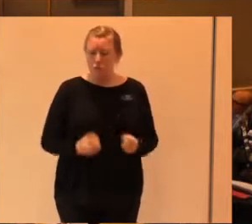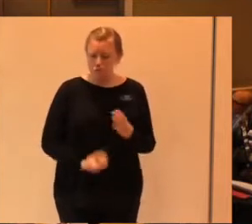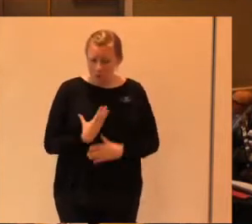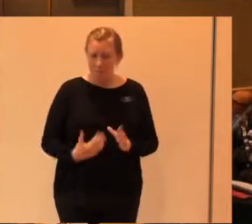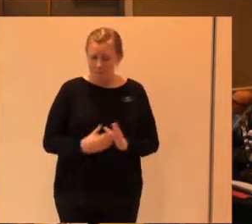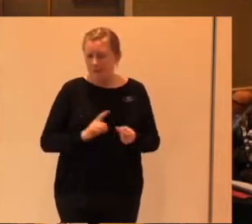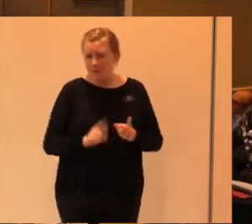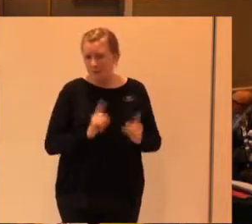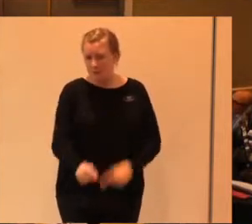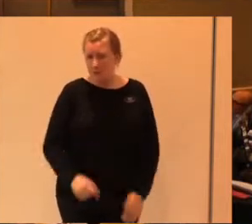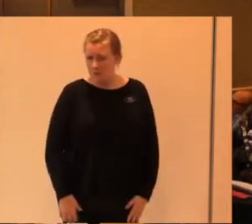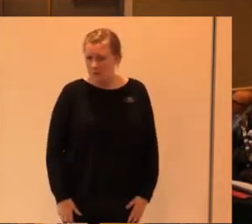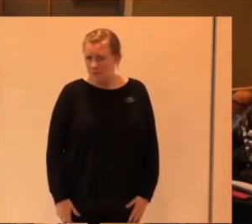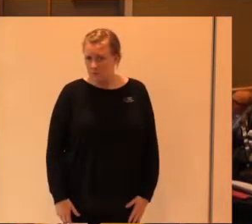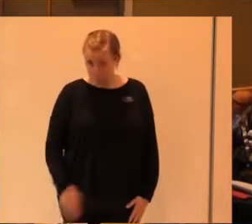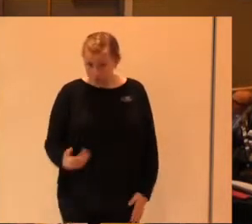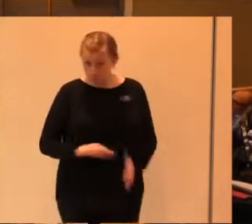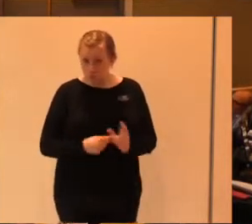kan se det som ett system.